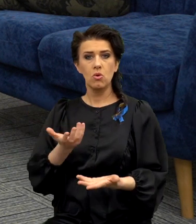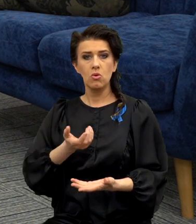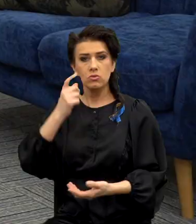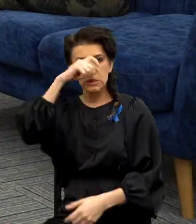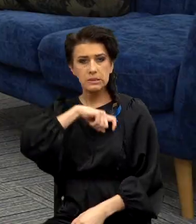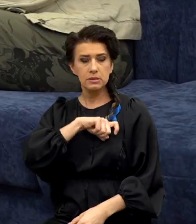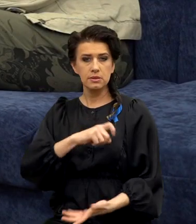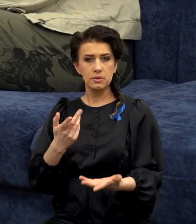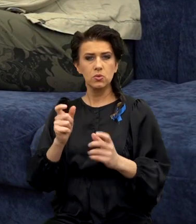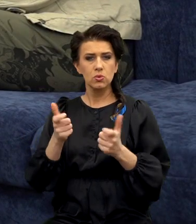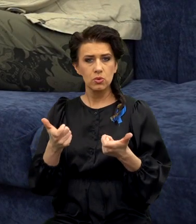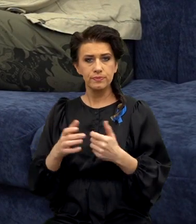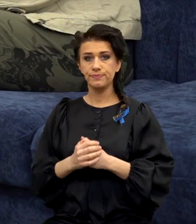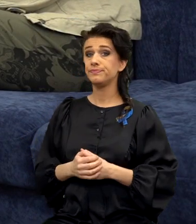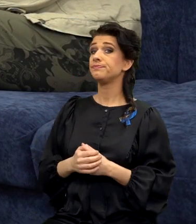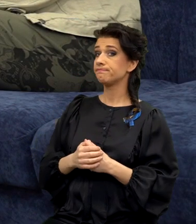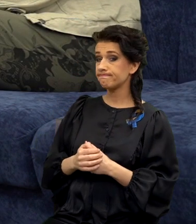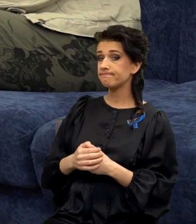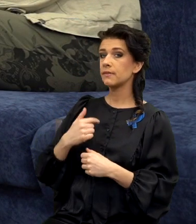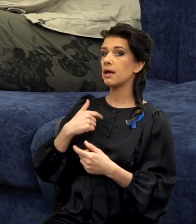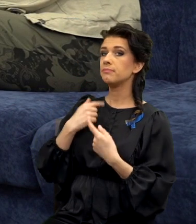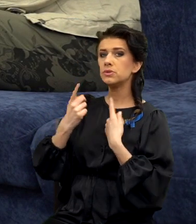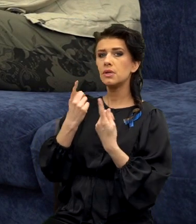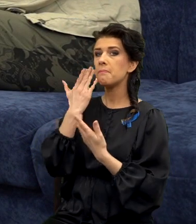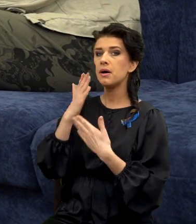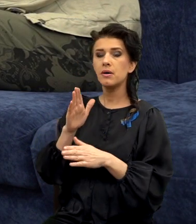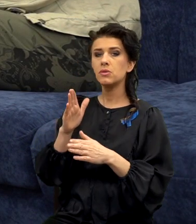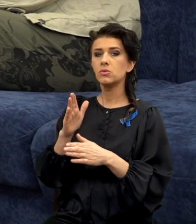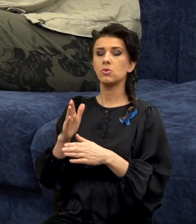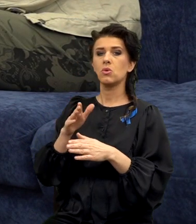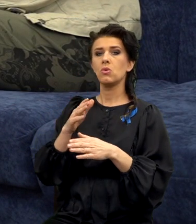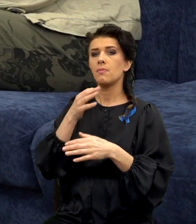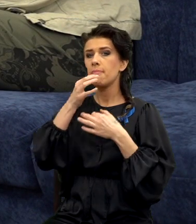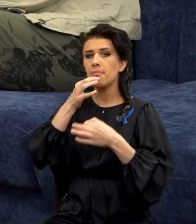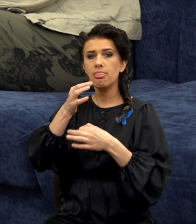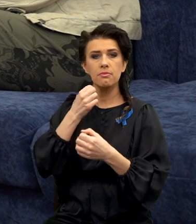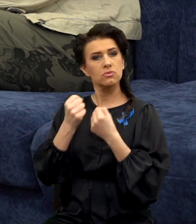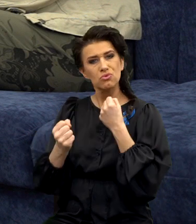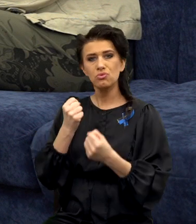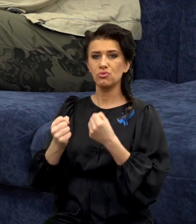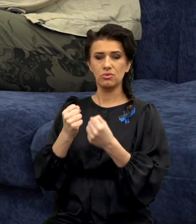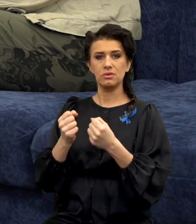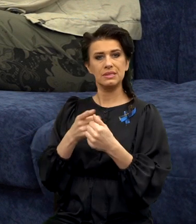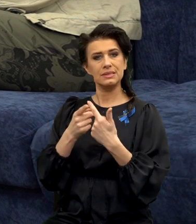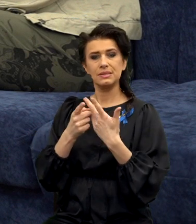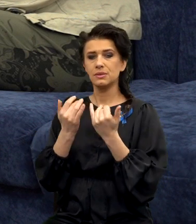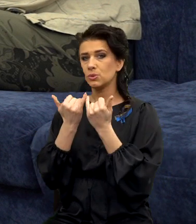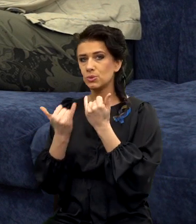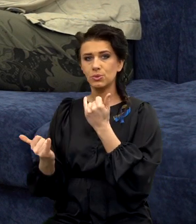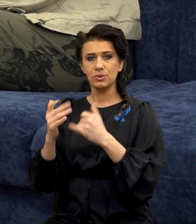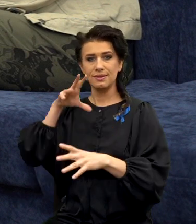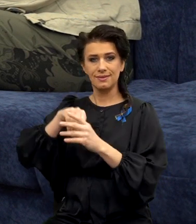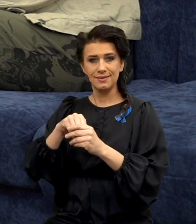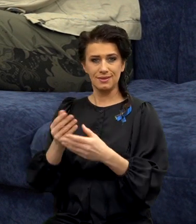to zrozumieć? Myślę, że to jest bardzo złożone pytanie, bardzo złożone zagadnienie. Z uwagi na to, że to nawet zależy od